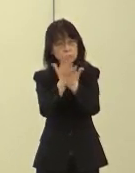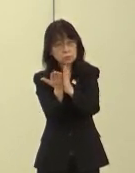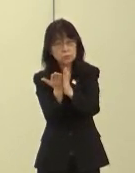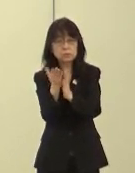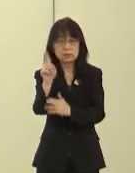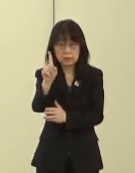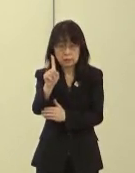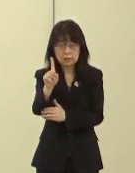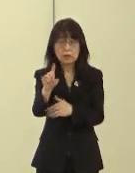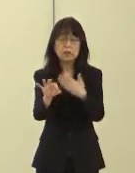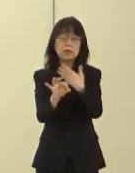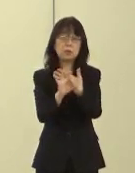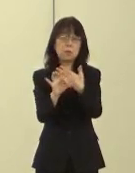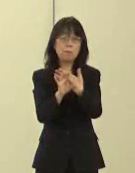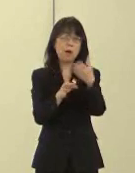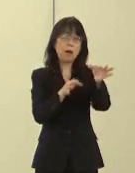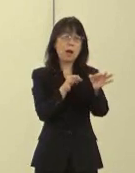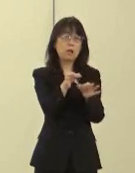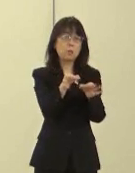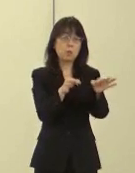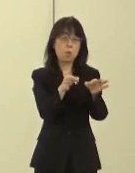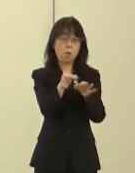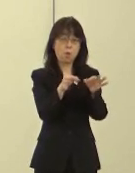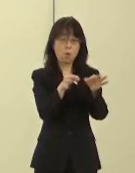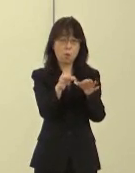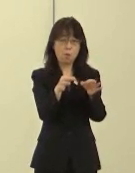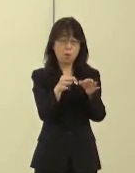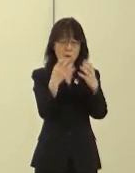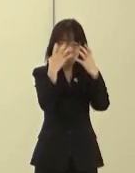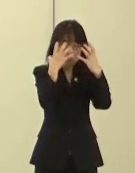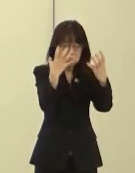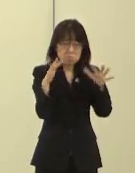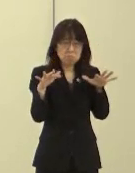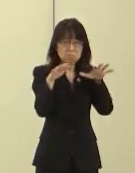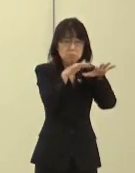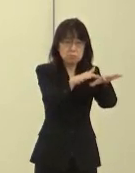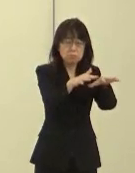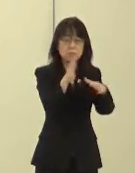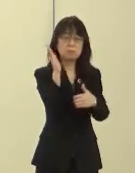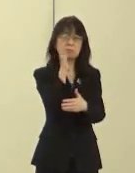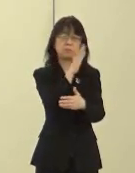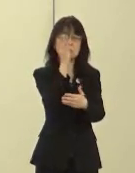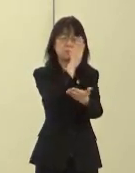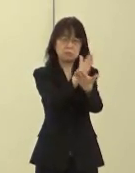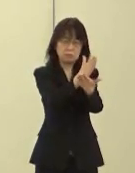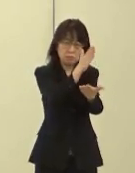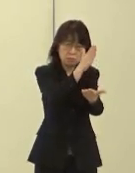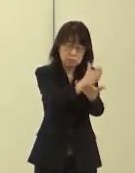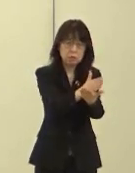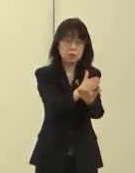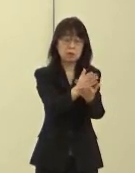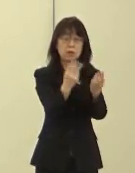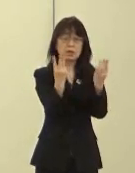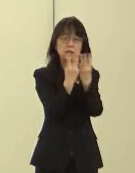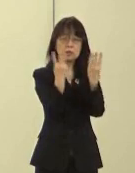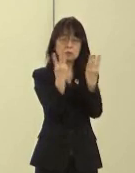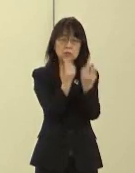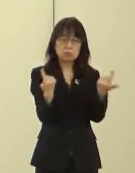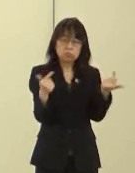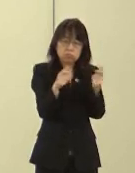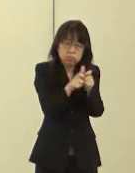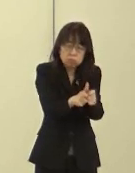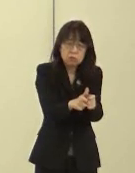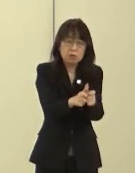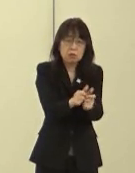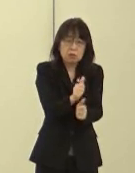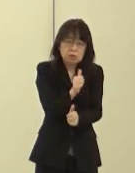い物などについてはですね、大人数で行くのを避けていただいて、少人数、お一人または少ない